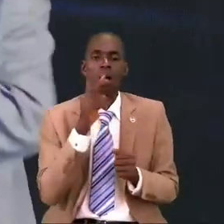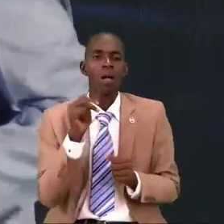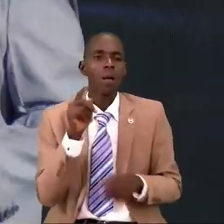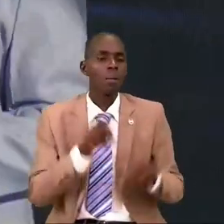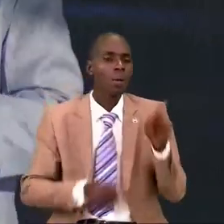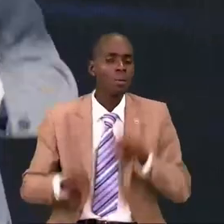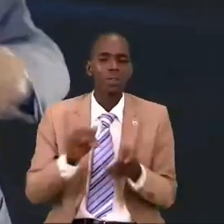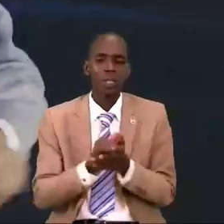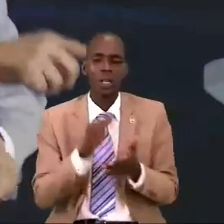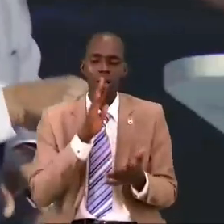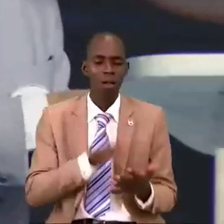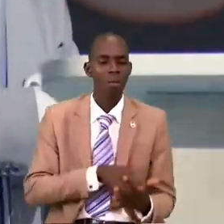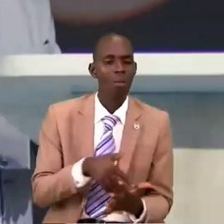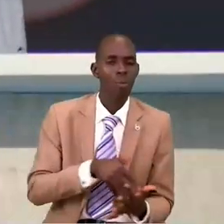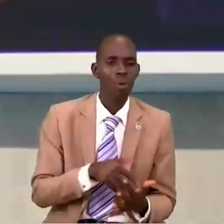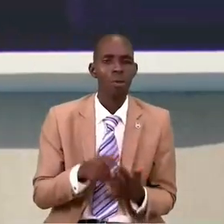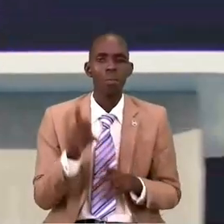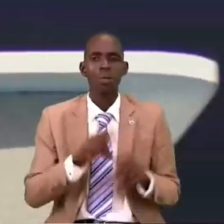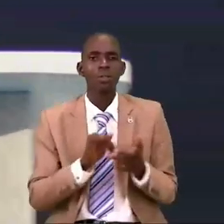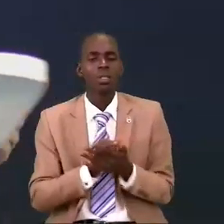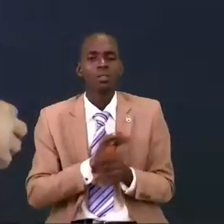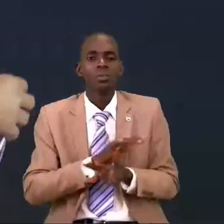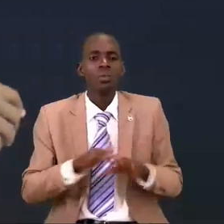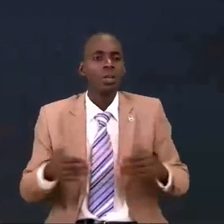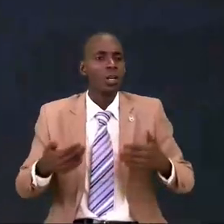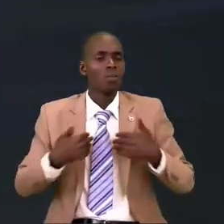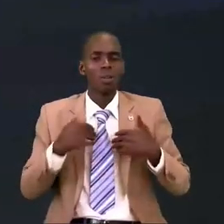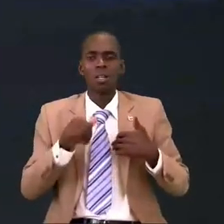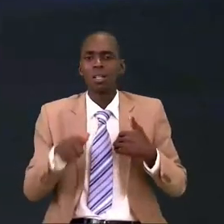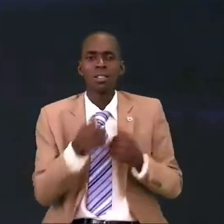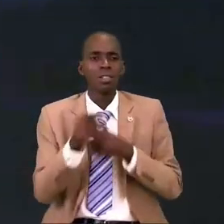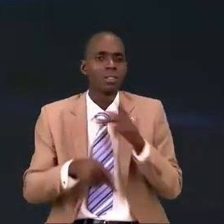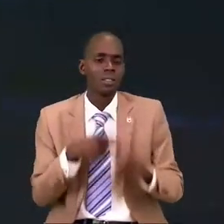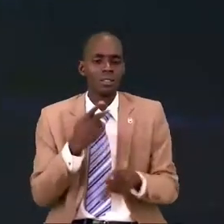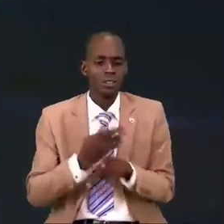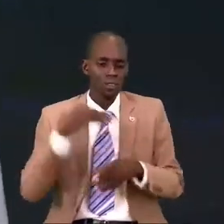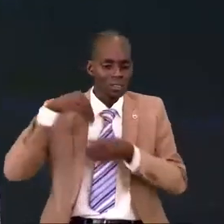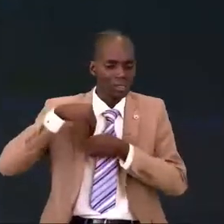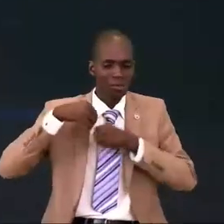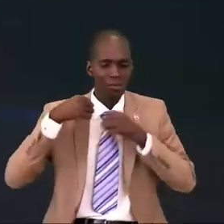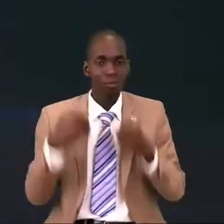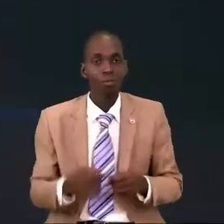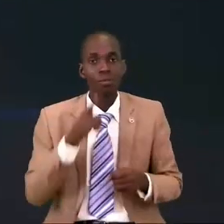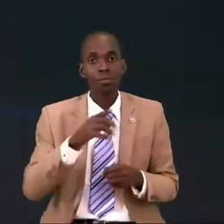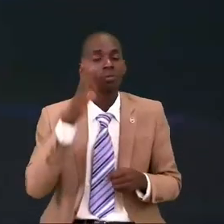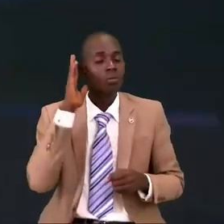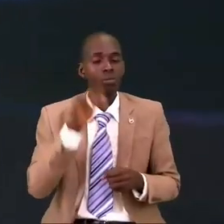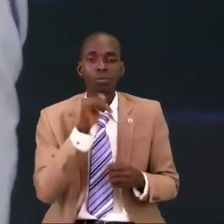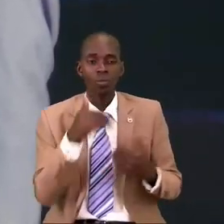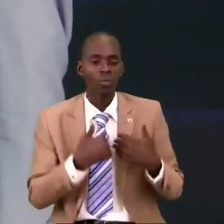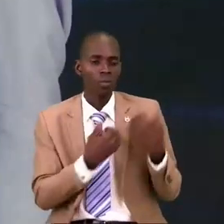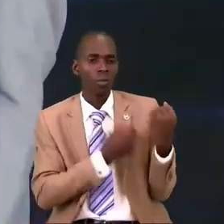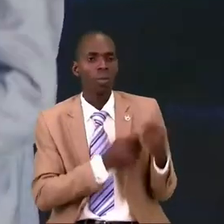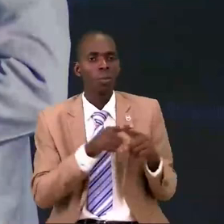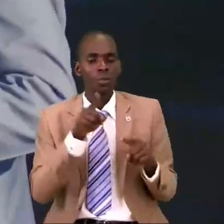qui n'ont aucune force intérieure. Tu n'auras pas le courage. Tu dois donc basculer et lire les promesses de Dieu et